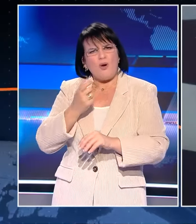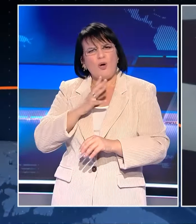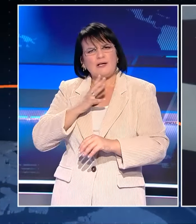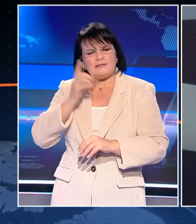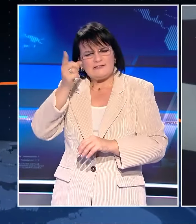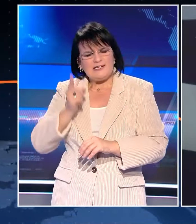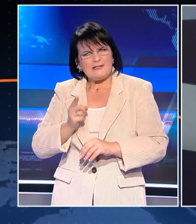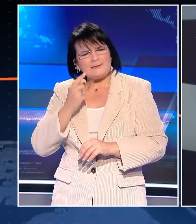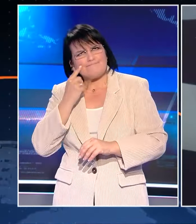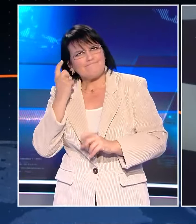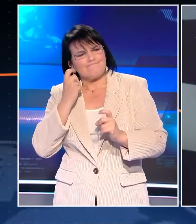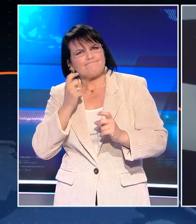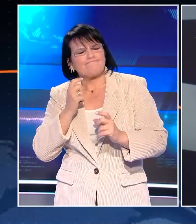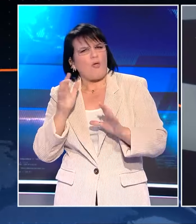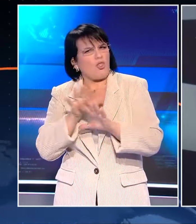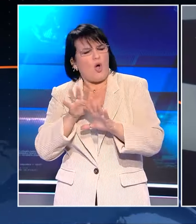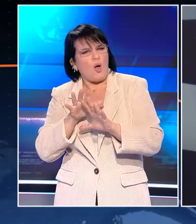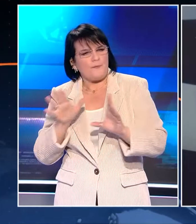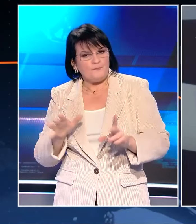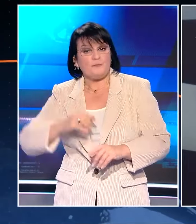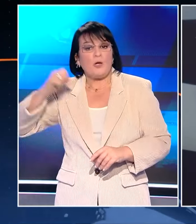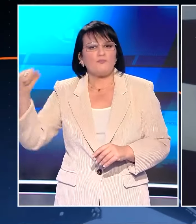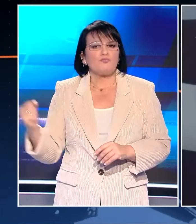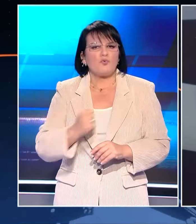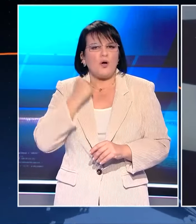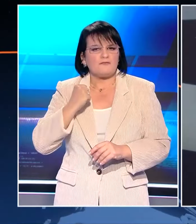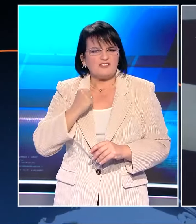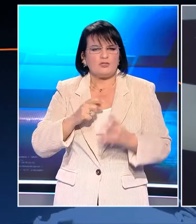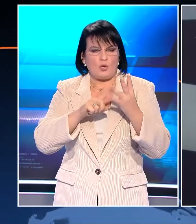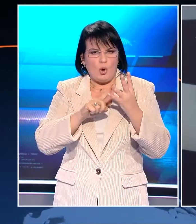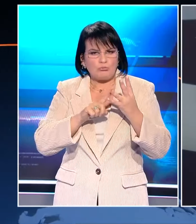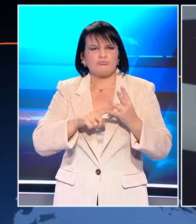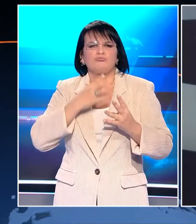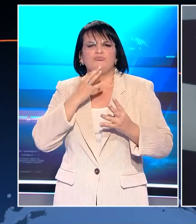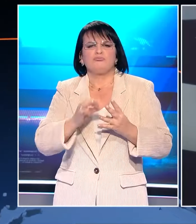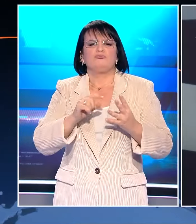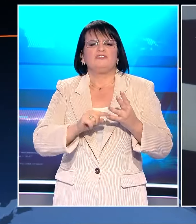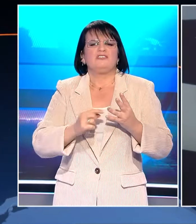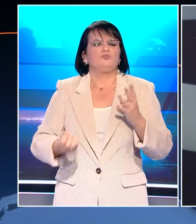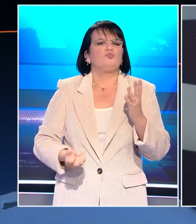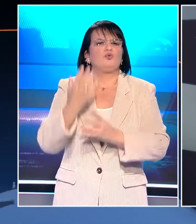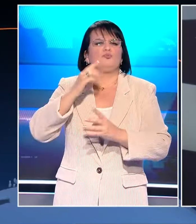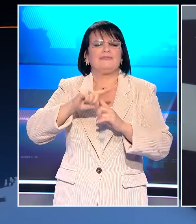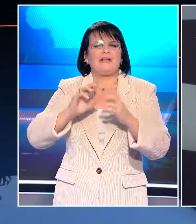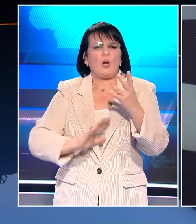καταναλωτή. Τέταρτον, αυστηροποιούμε, διευρύνουμε και αξιοποιούμε τις νέες